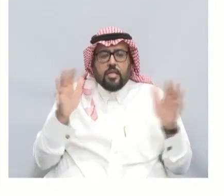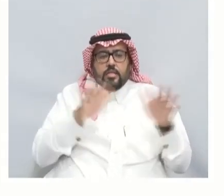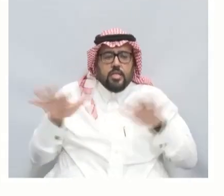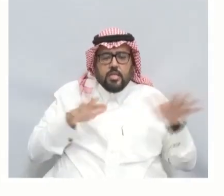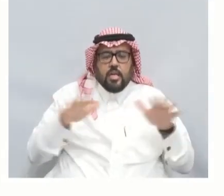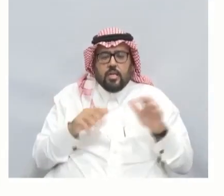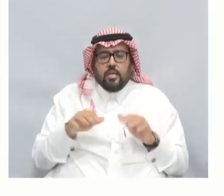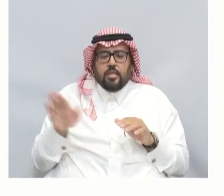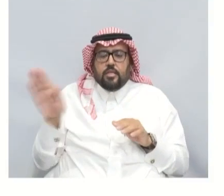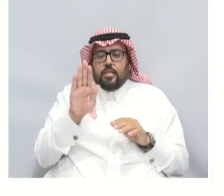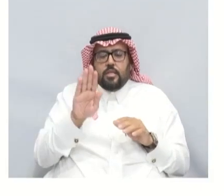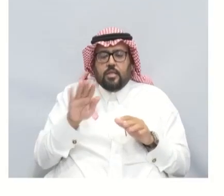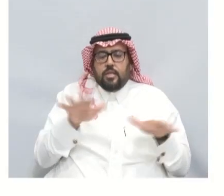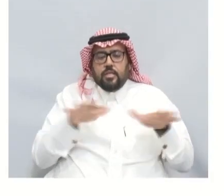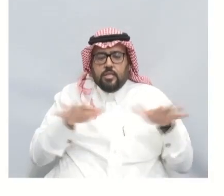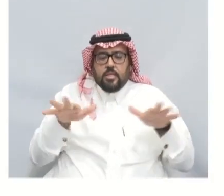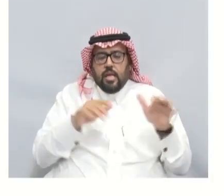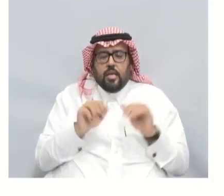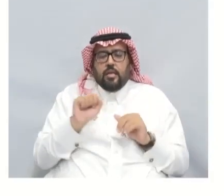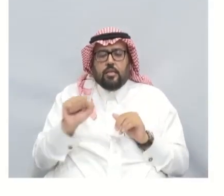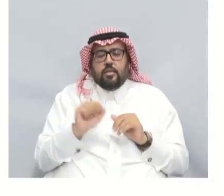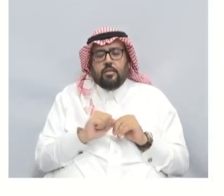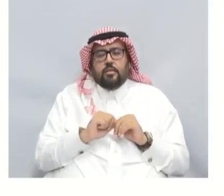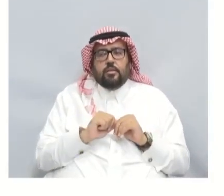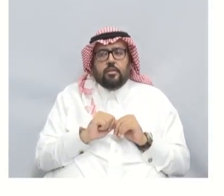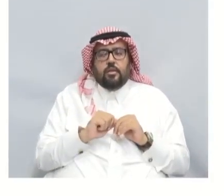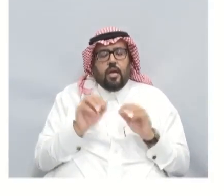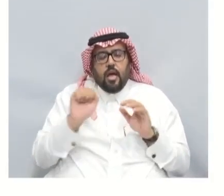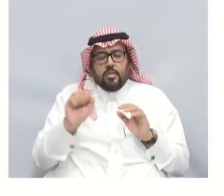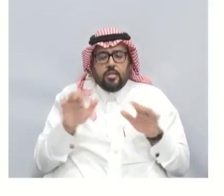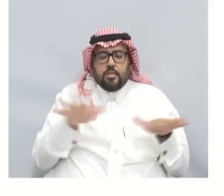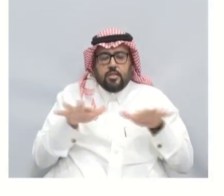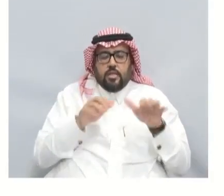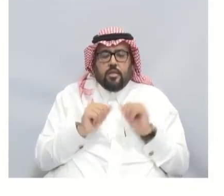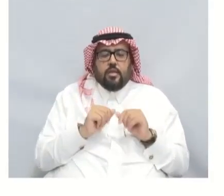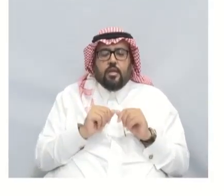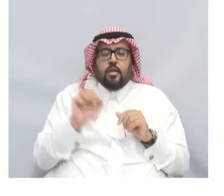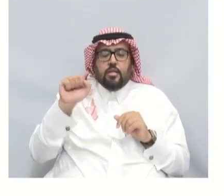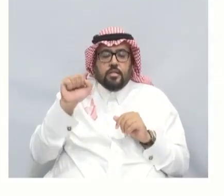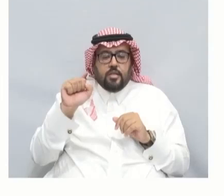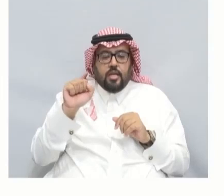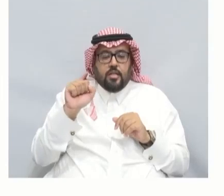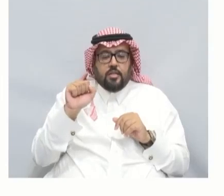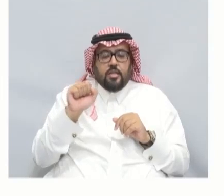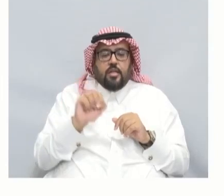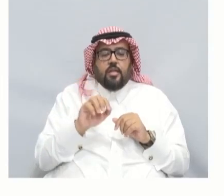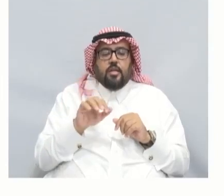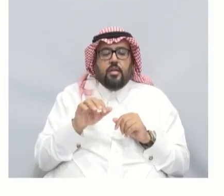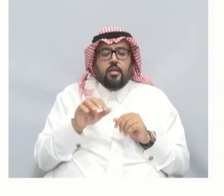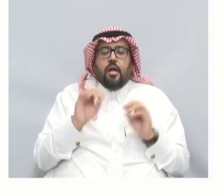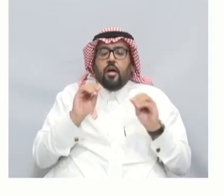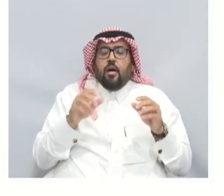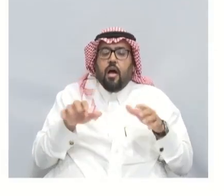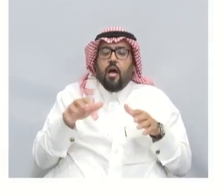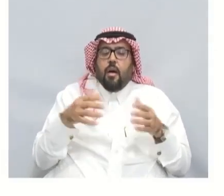إذا وضعت سين معناته إن هذه العبارة مرتبطة بالزلزال، إذا وضعت صاد يعني لي